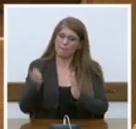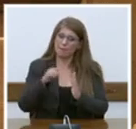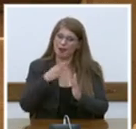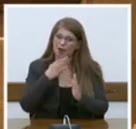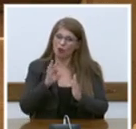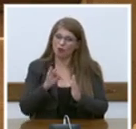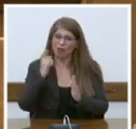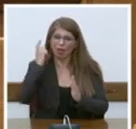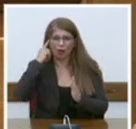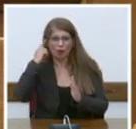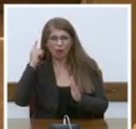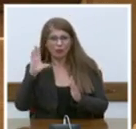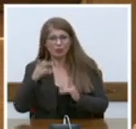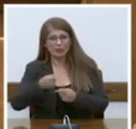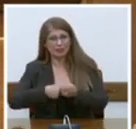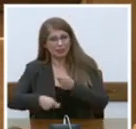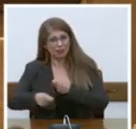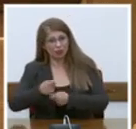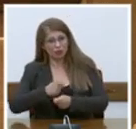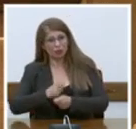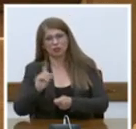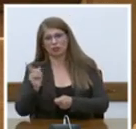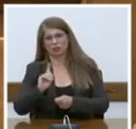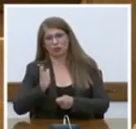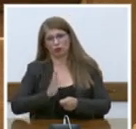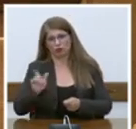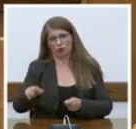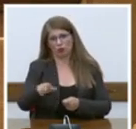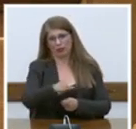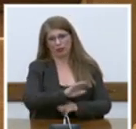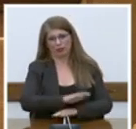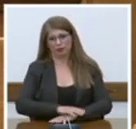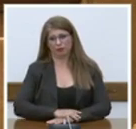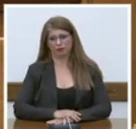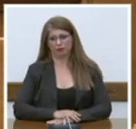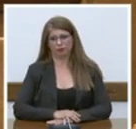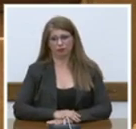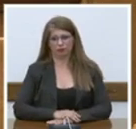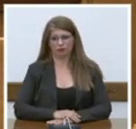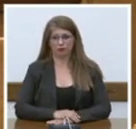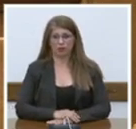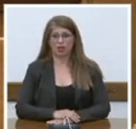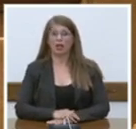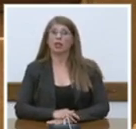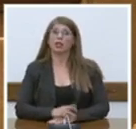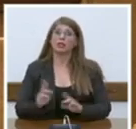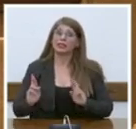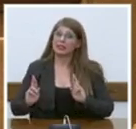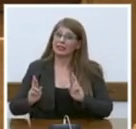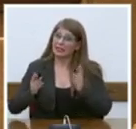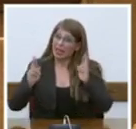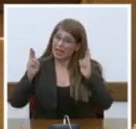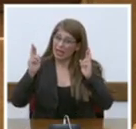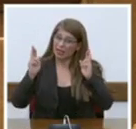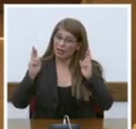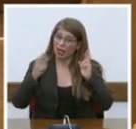βρίσκεται στις αγορές και όχι στους πολίτες. Όσον αφορά στην ενέργεια, η χώρα μας συνεχίζει να